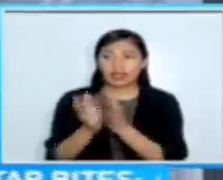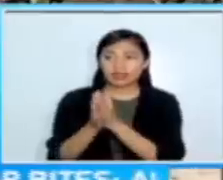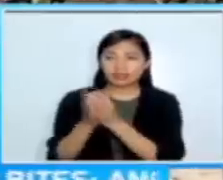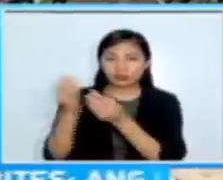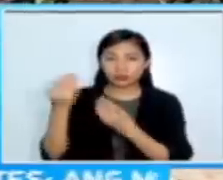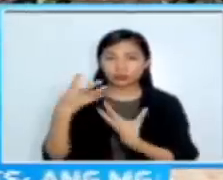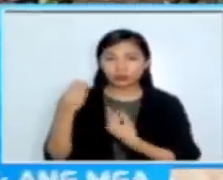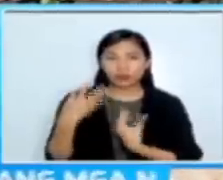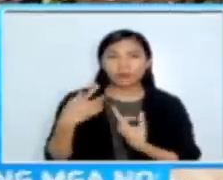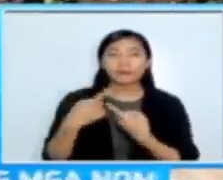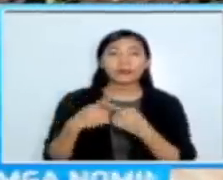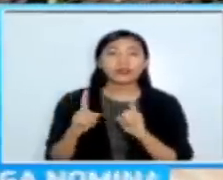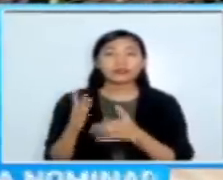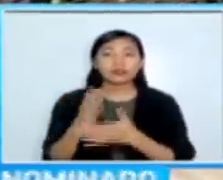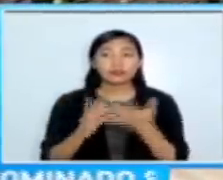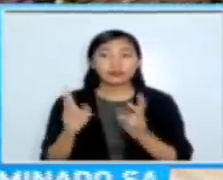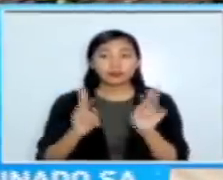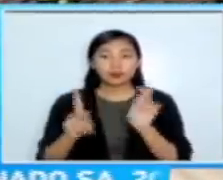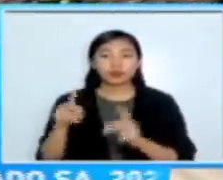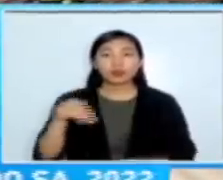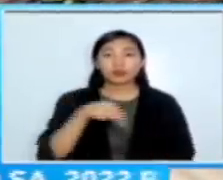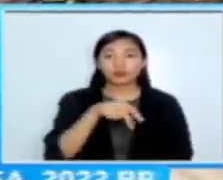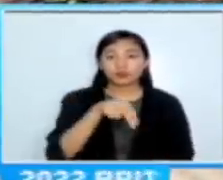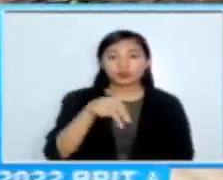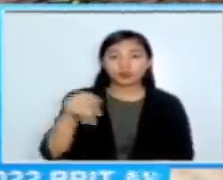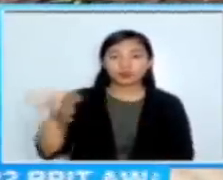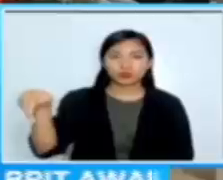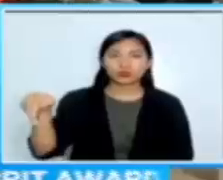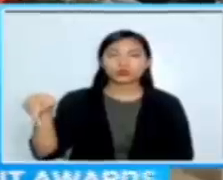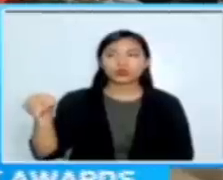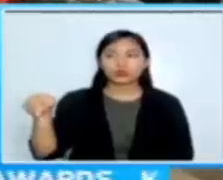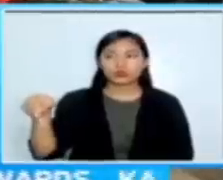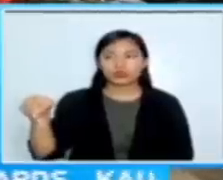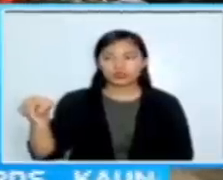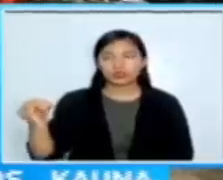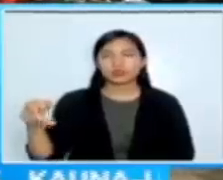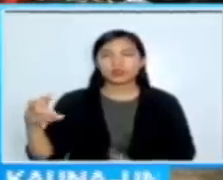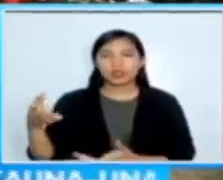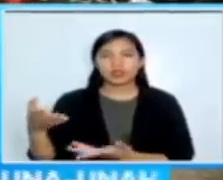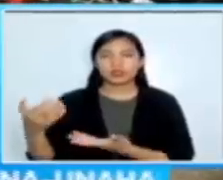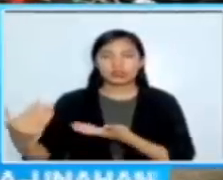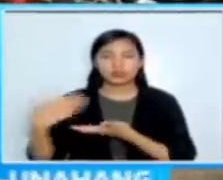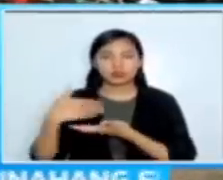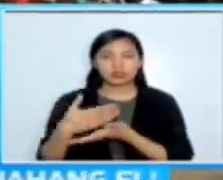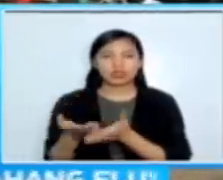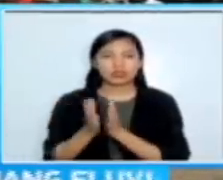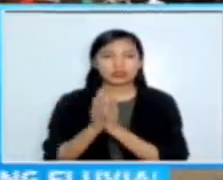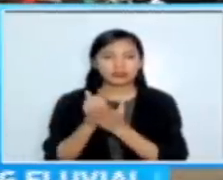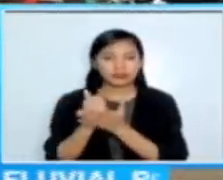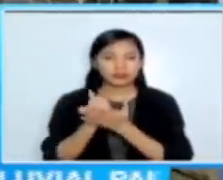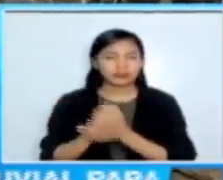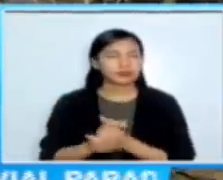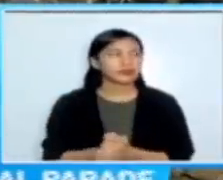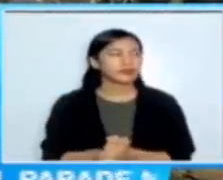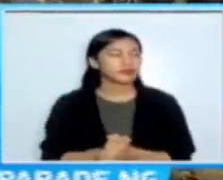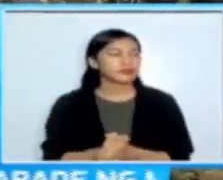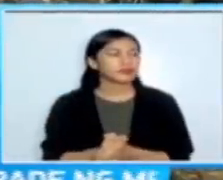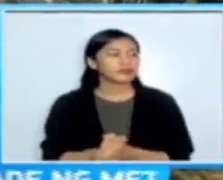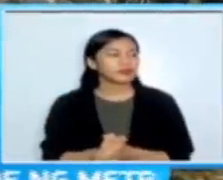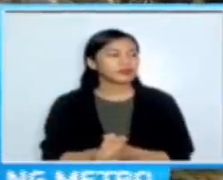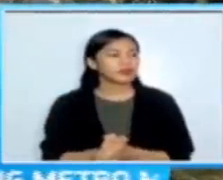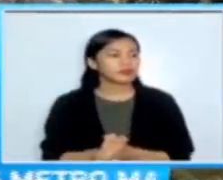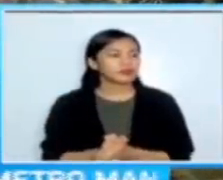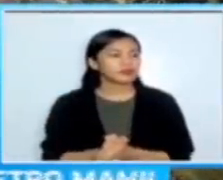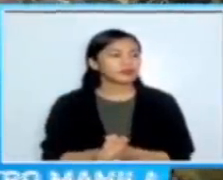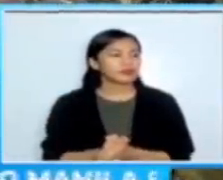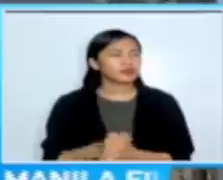naglalakad mula sa lugar nila para makarating sa akin. Mm-hmm. In terms of percentage po, gaano po kalaking